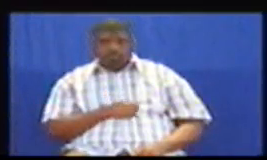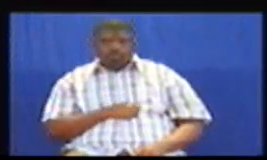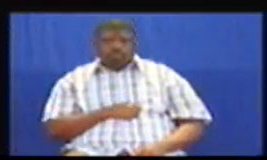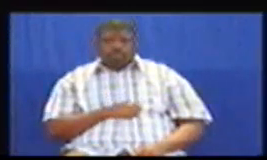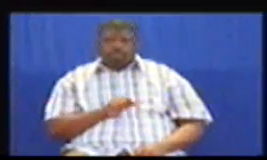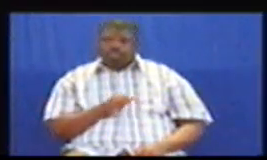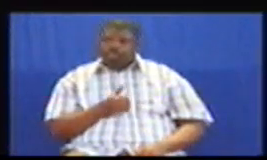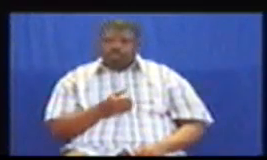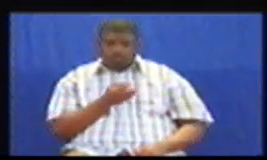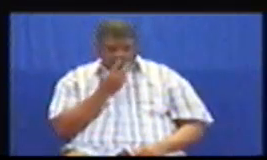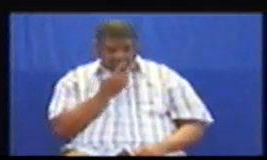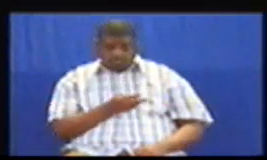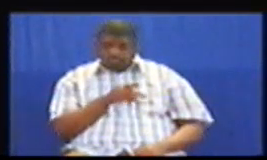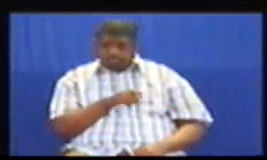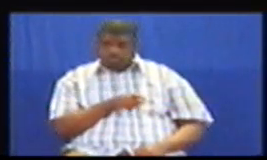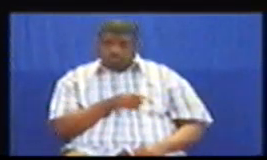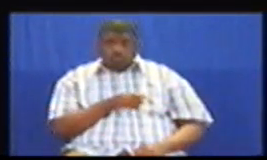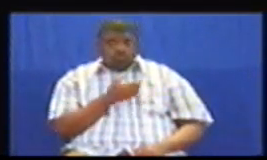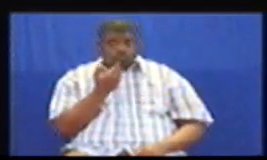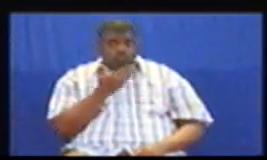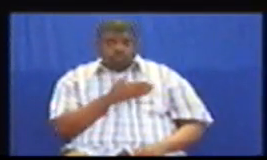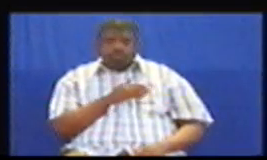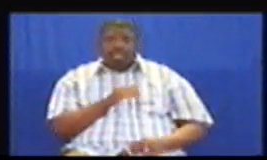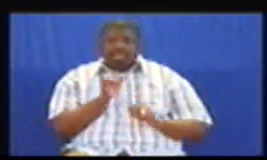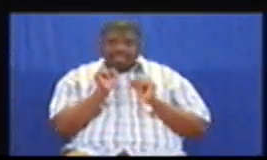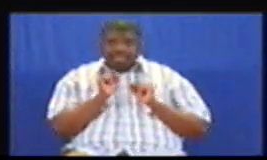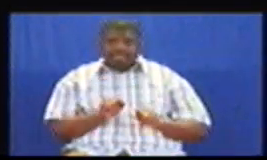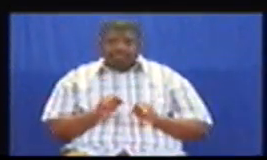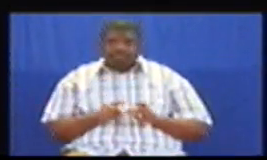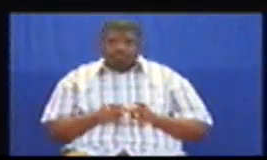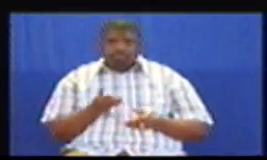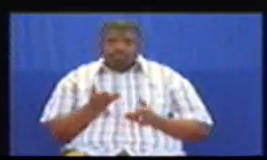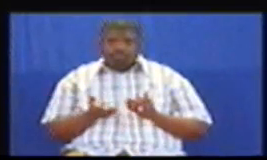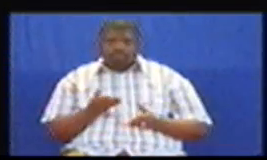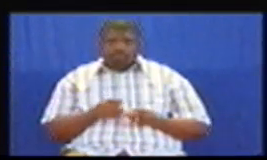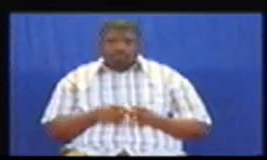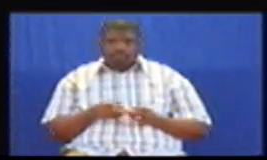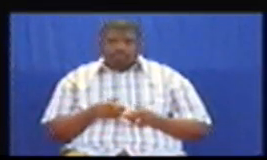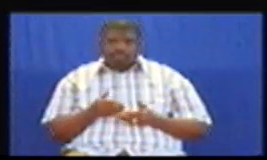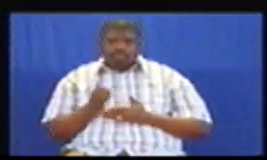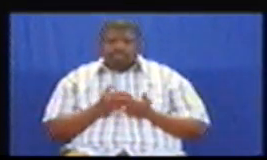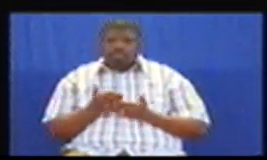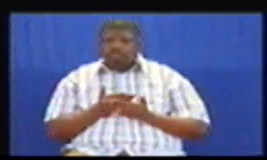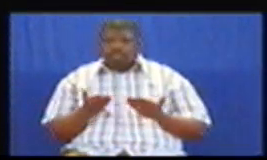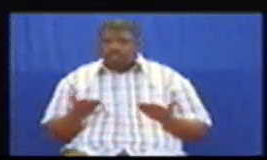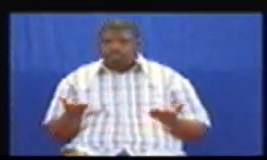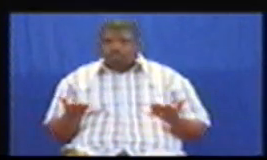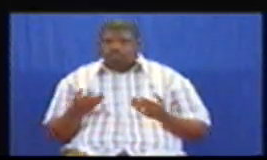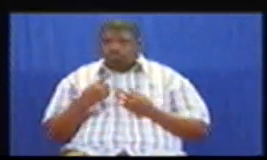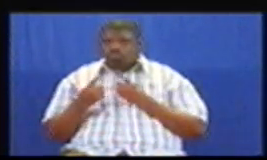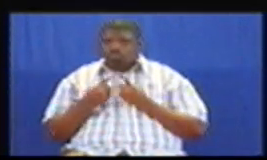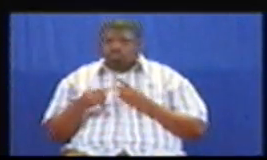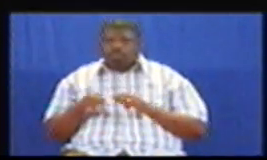bado ameona ni muhimu na ni lazima, na pengine ni hakuna sehemu nyingine ya kuweza kuizungumzia